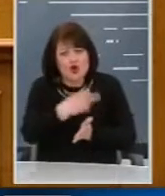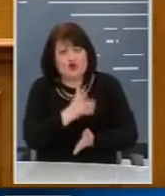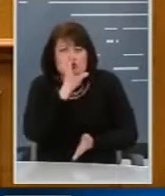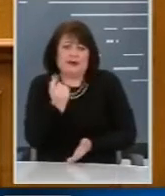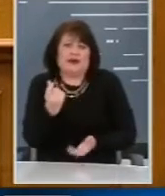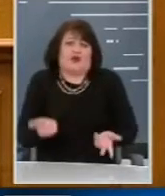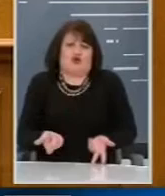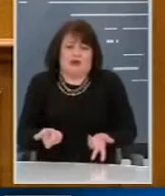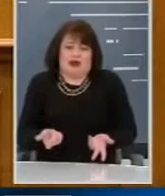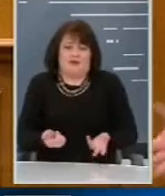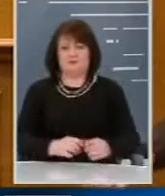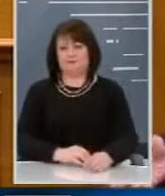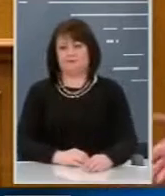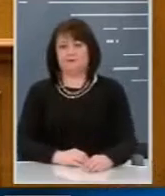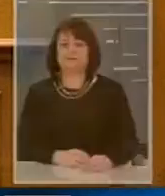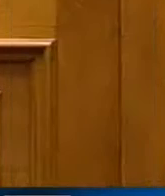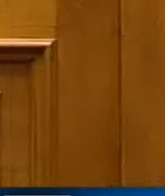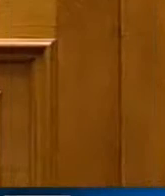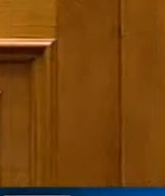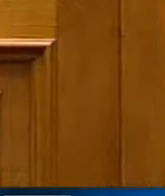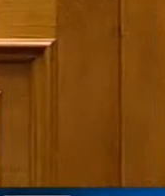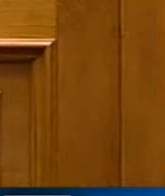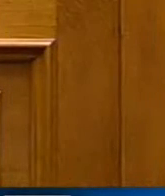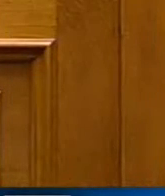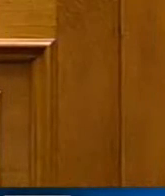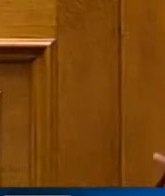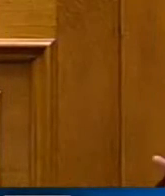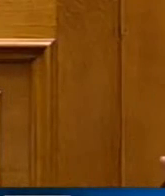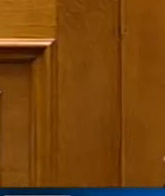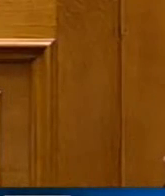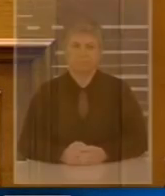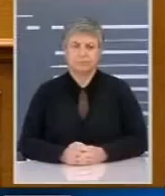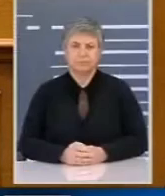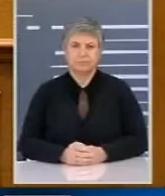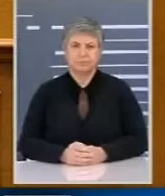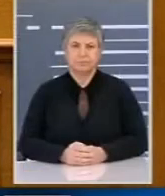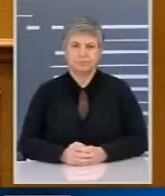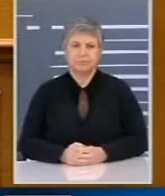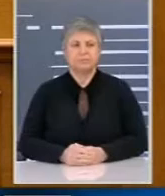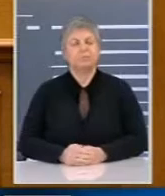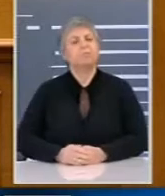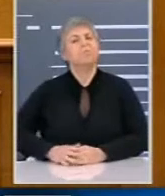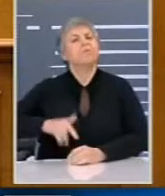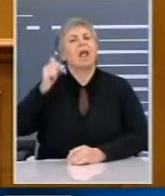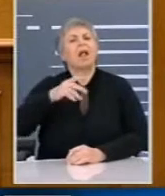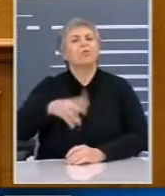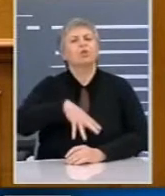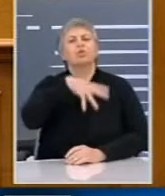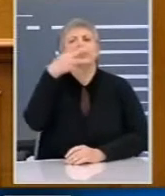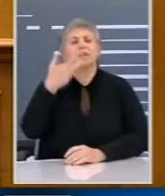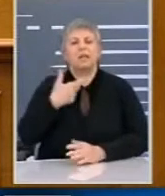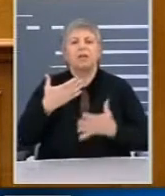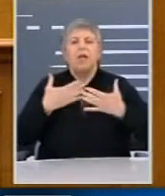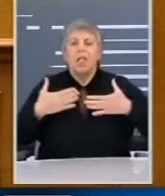οικονομία. Ο ΣΥΡΙΖΑ, γι' αυτό ακριβώς το λόγο, προσπάθησε να επινοήσει νέα εργαλεία. Να επινοήσει νέα εργαλεία για να μπορέσει